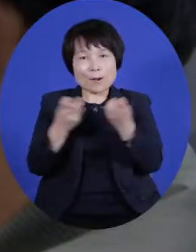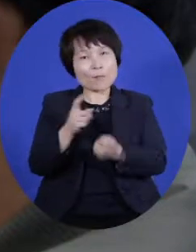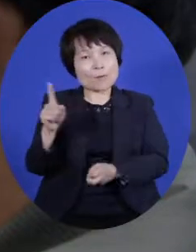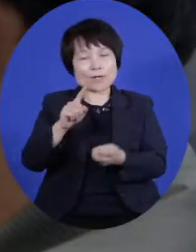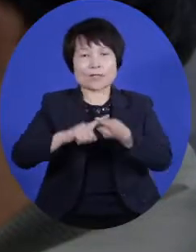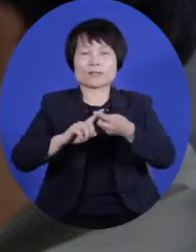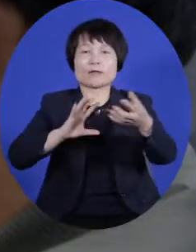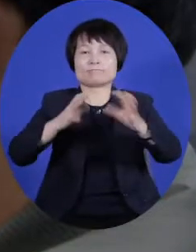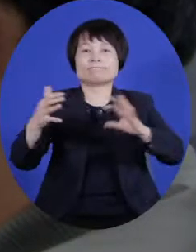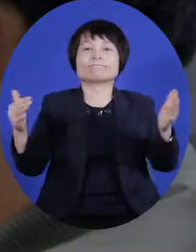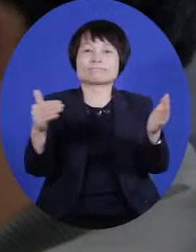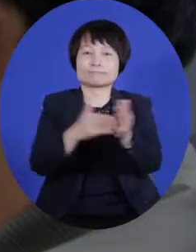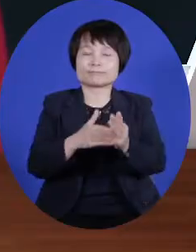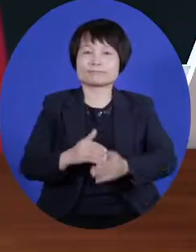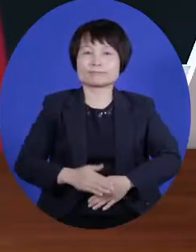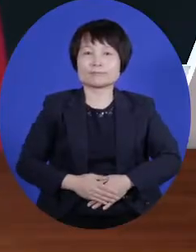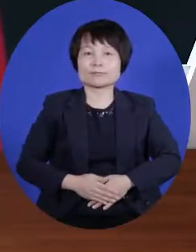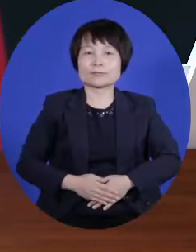있게 논의했습니다.